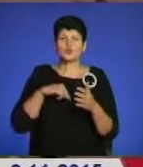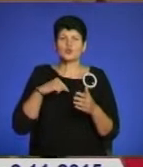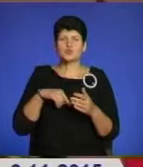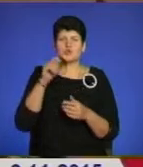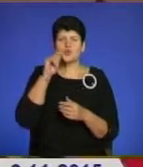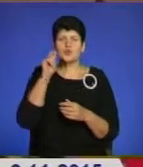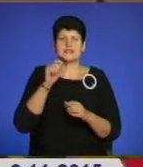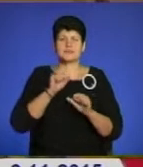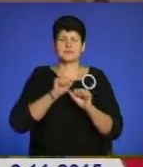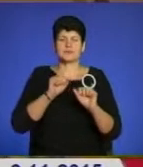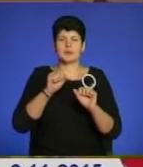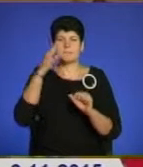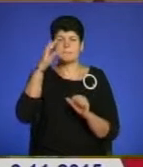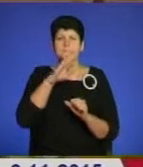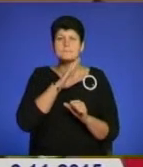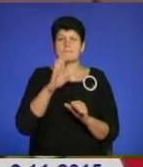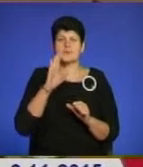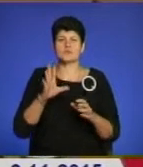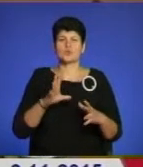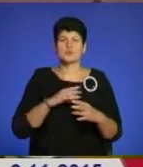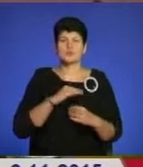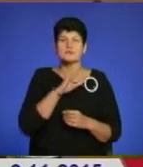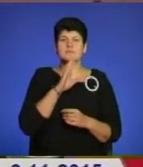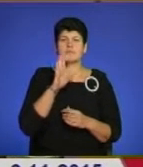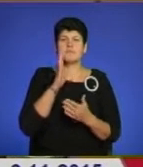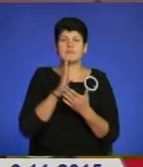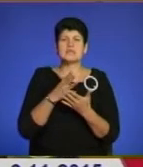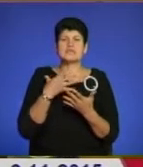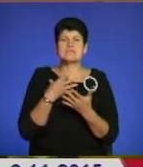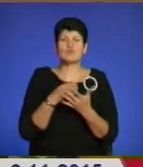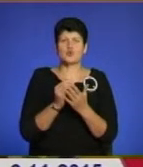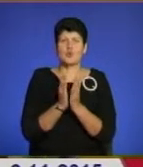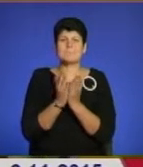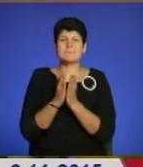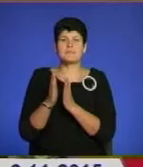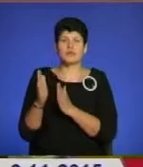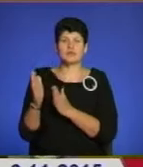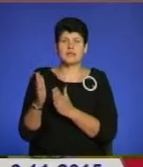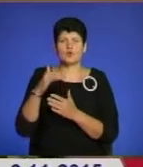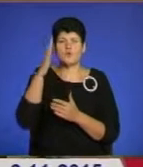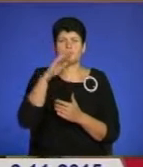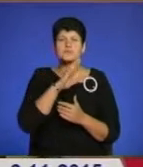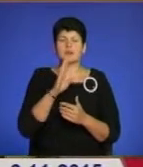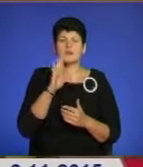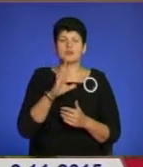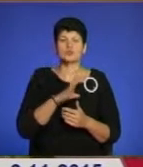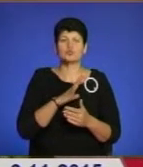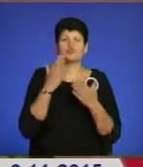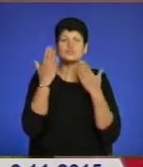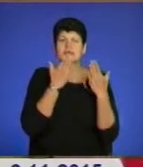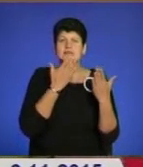українському патріотизму. Батько з матір'ю мали свою бібліотеку. Батько був у нас досить